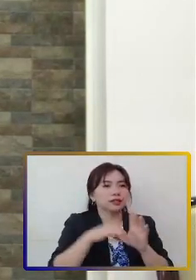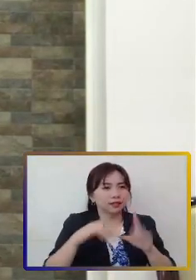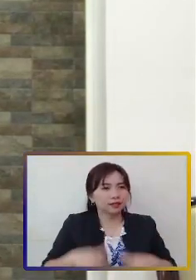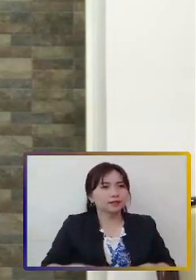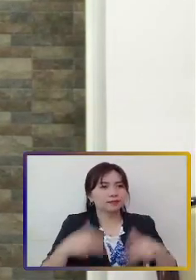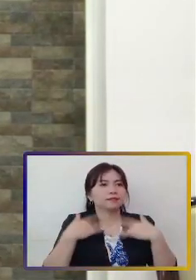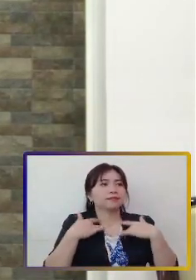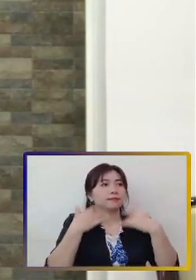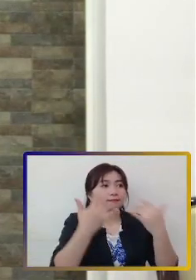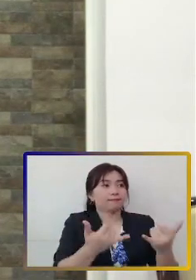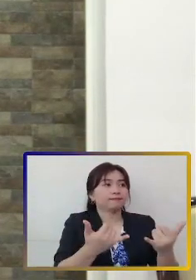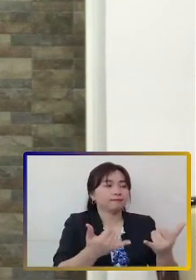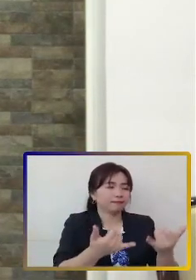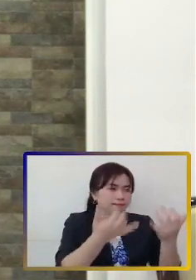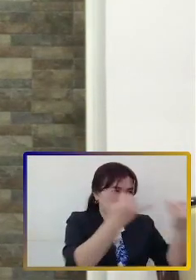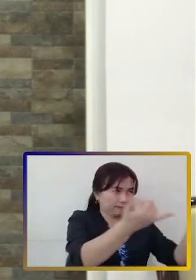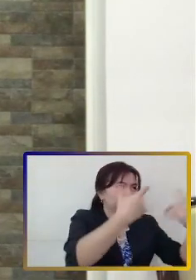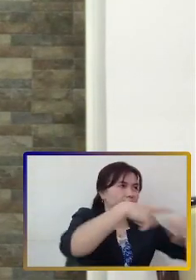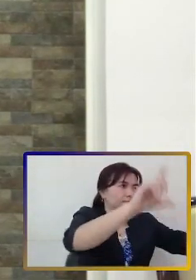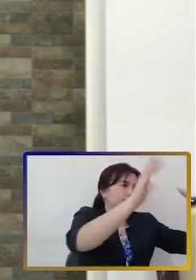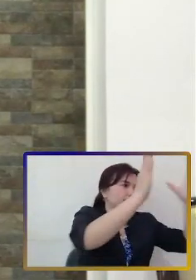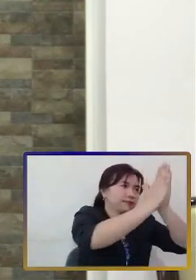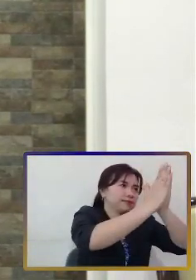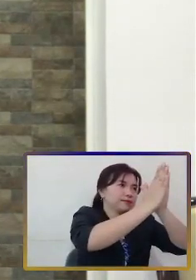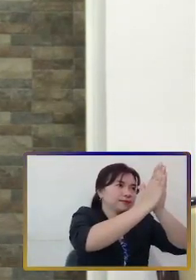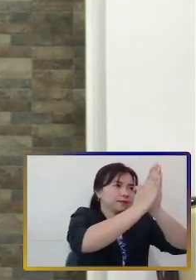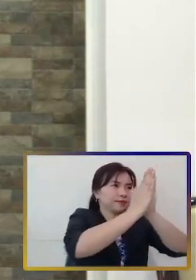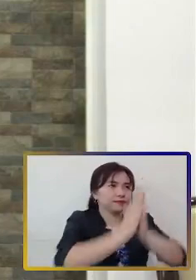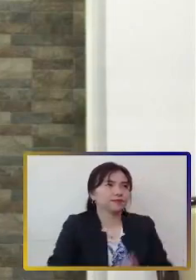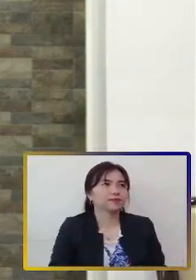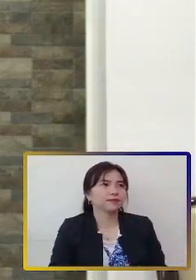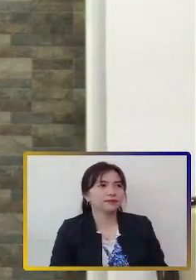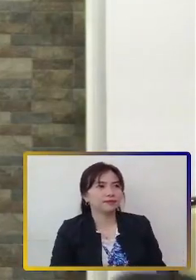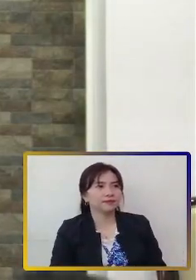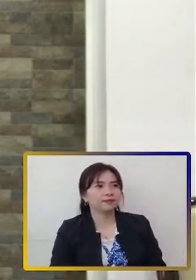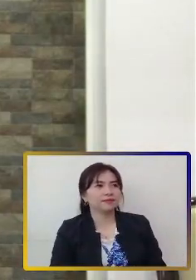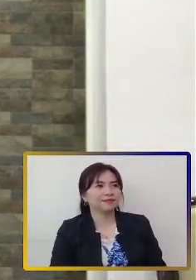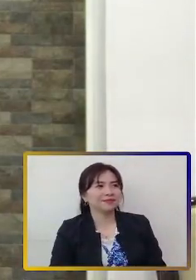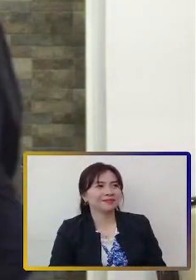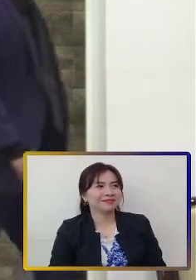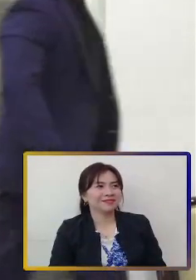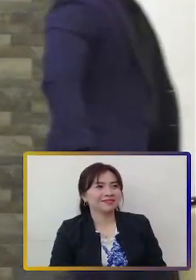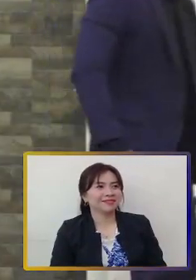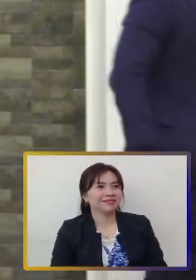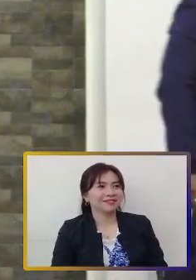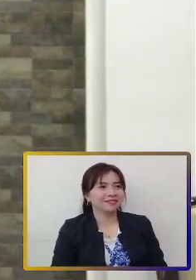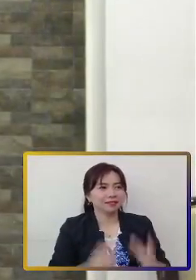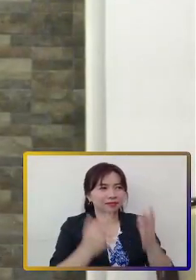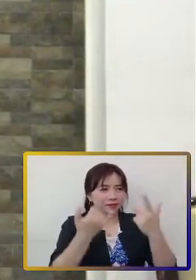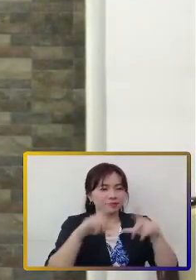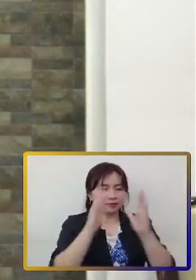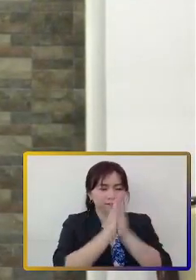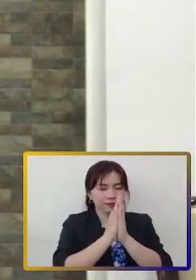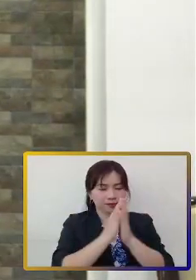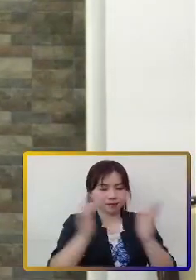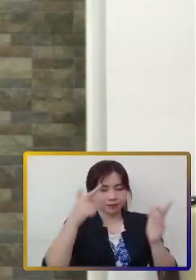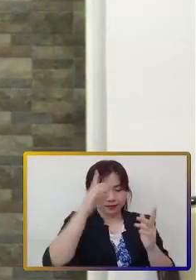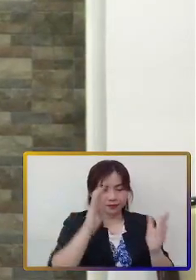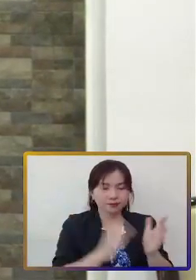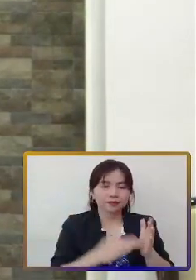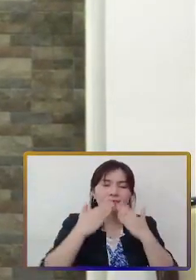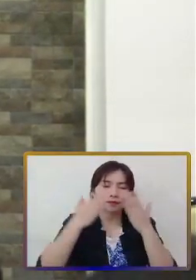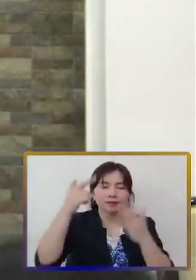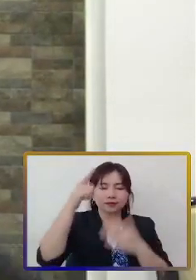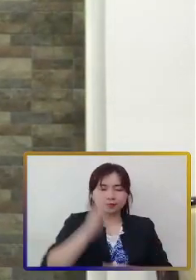po na ito dilang Diyos na makapangyarihan sa lahat Maraming salamat po O Diyos sa oras na ipinagkaloob niyo po sa amin Salamat po